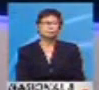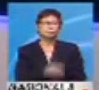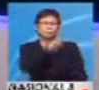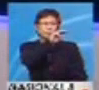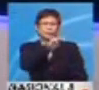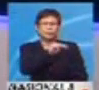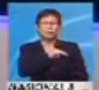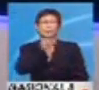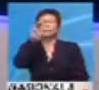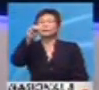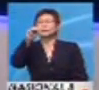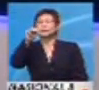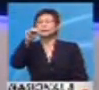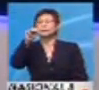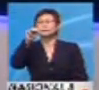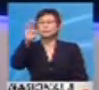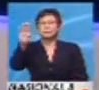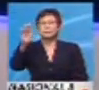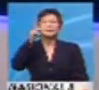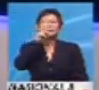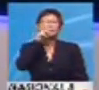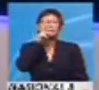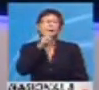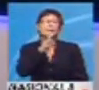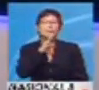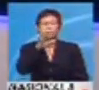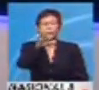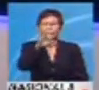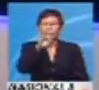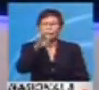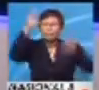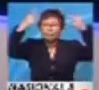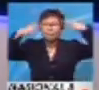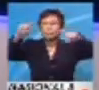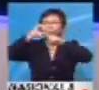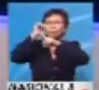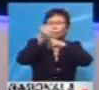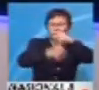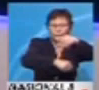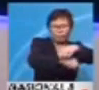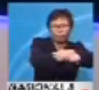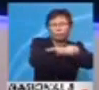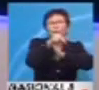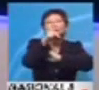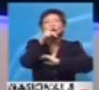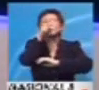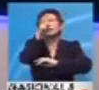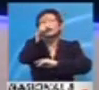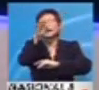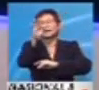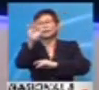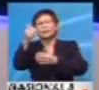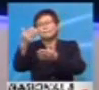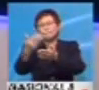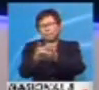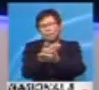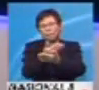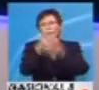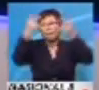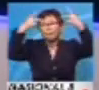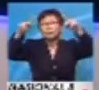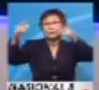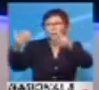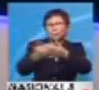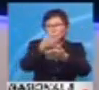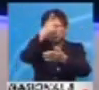mencuci besar Ahmad Basya Muhammad Hanifah dilantik sebagai presiden Persatuan bola sepak bola qfe yang baru selaku presiden